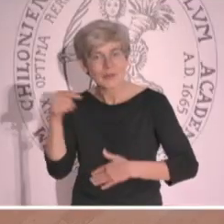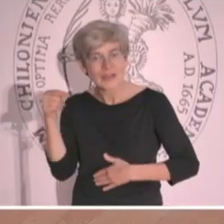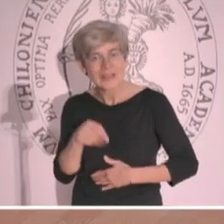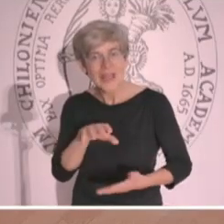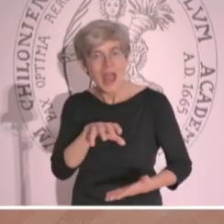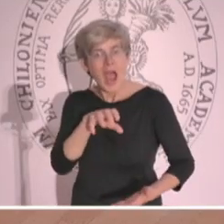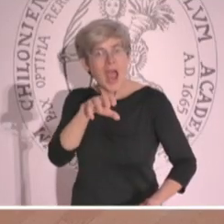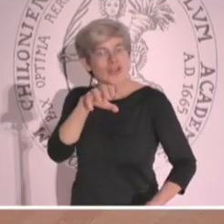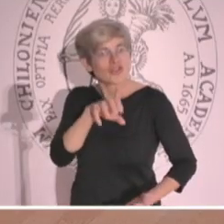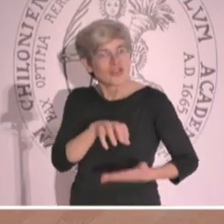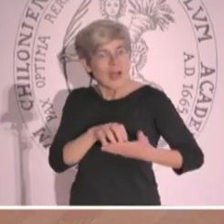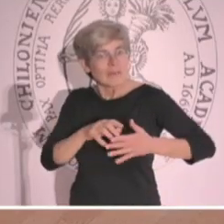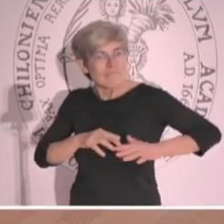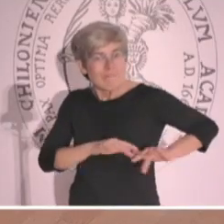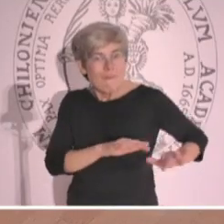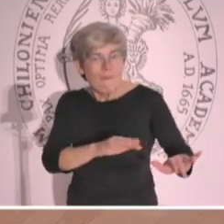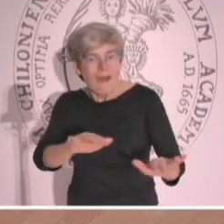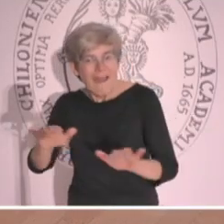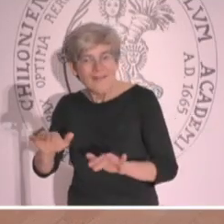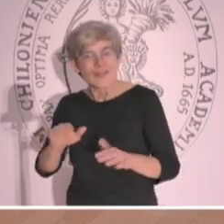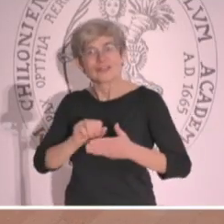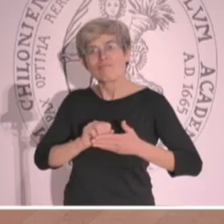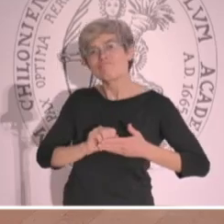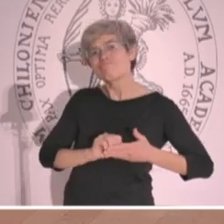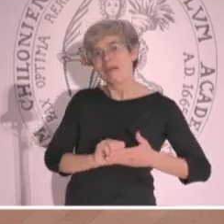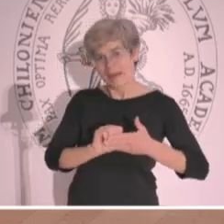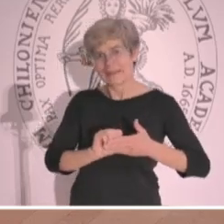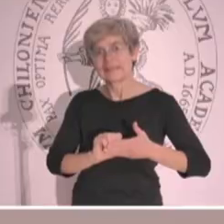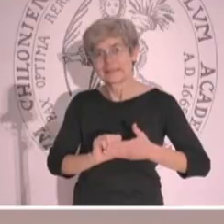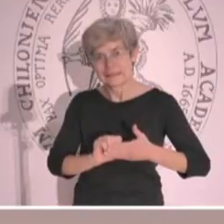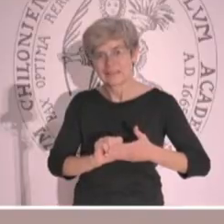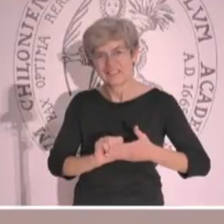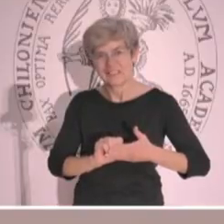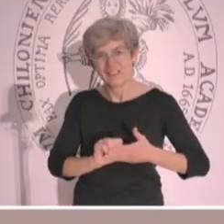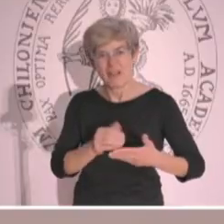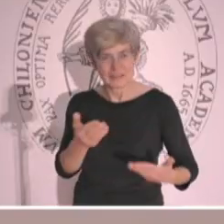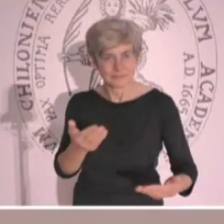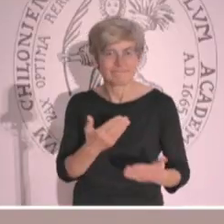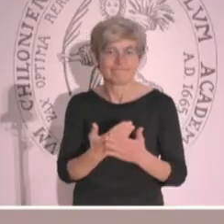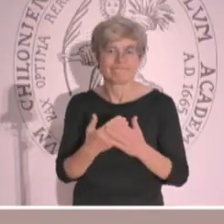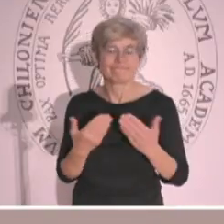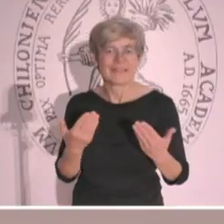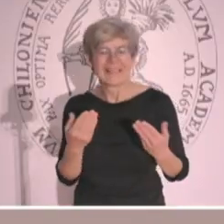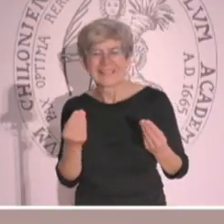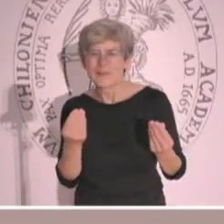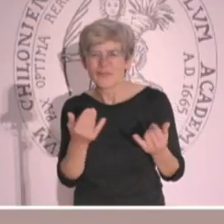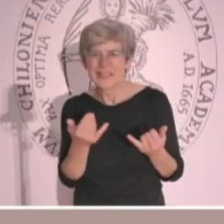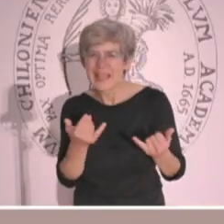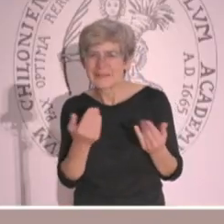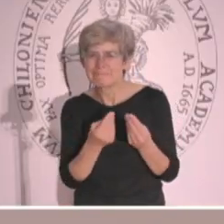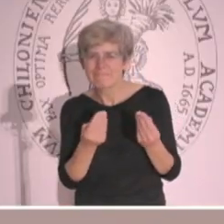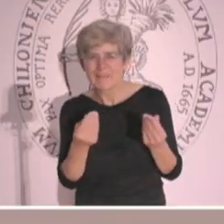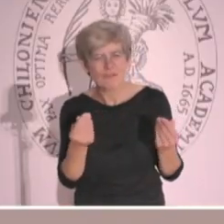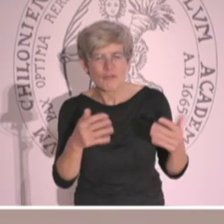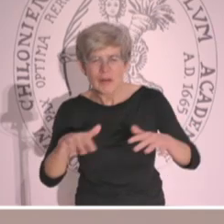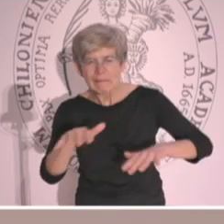Kiel gerade in den letzten anderthalb Jahren dann sehr schmerzlich bemerken. In dieser Zeit war dieser Sound nämlich wesentlich leiser,